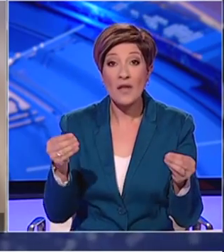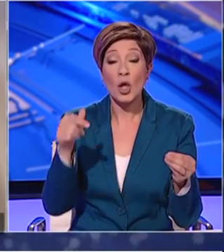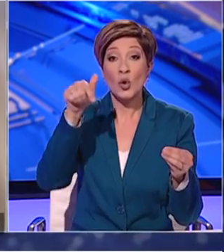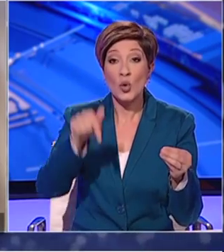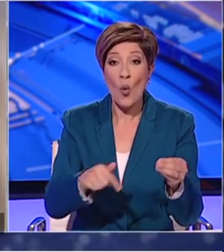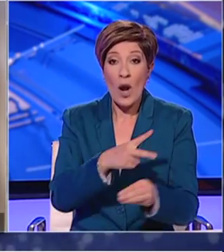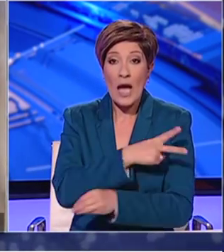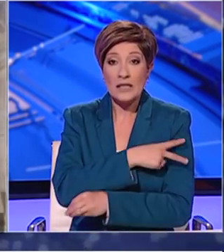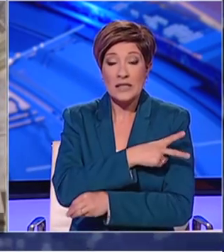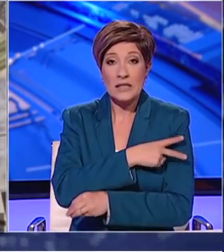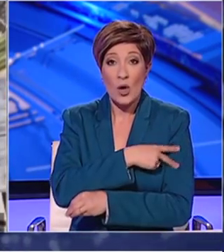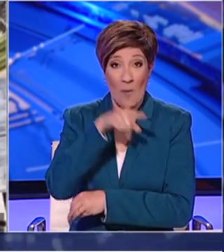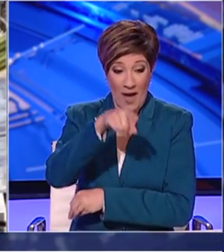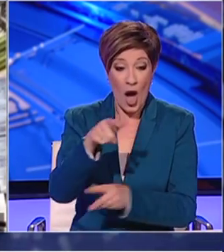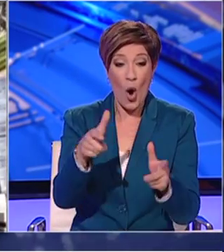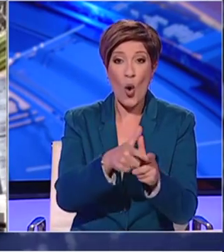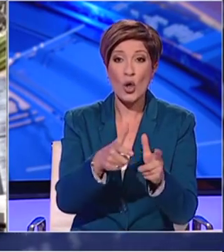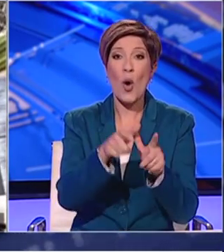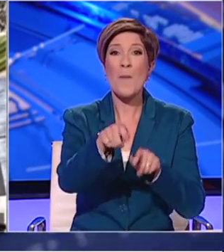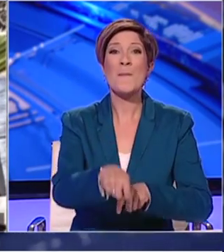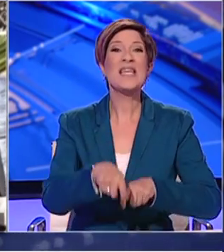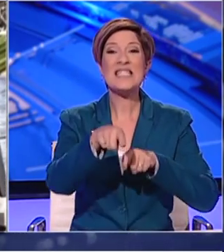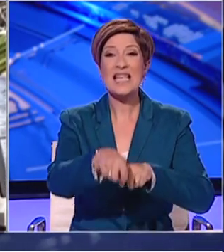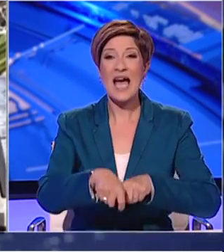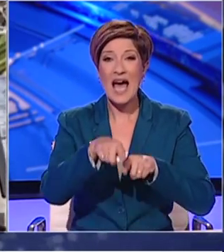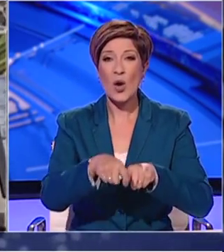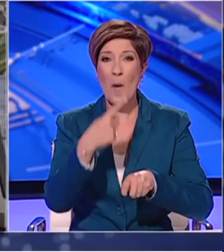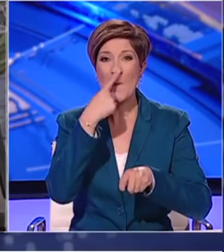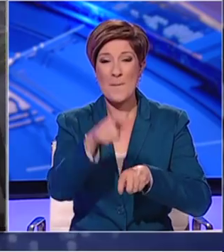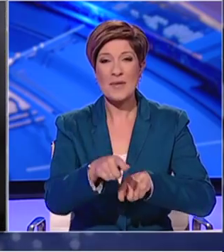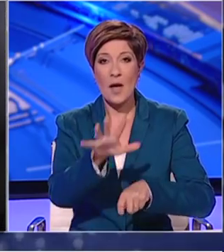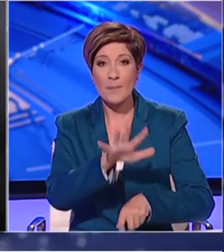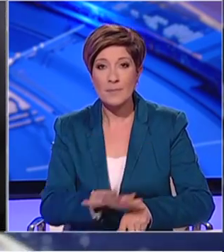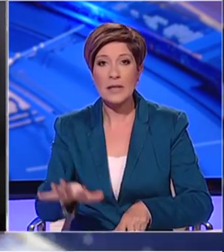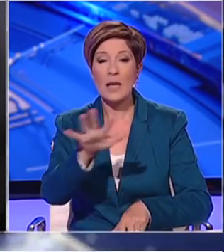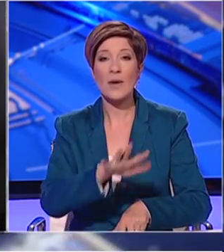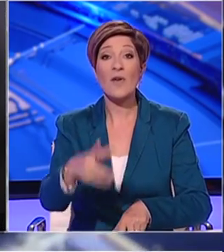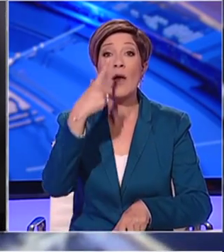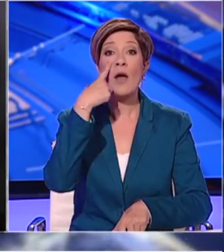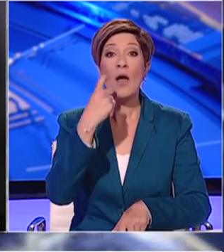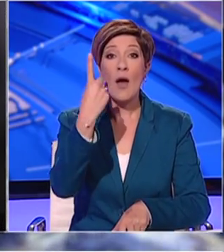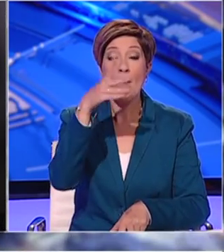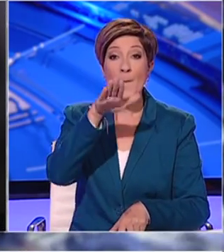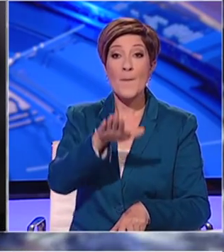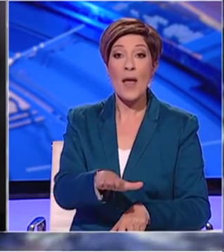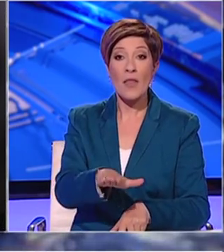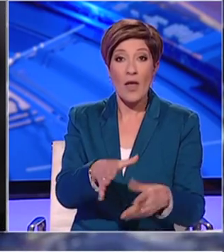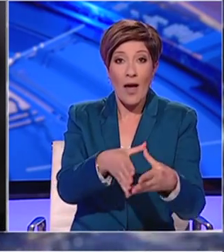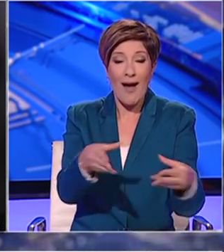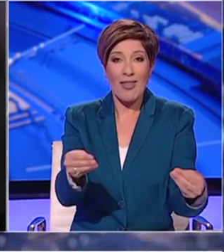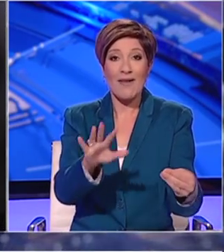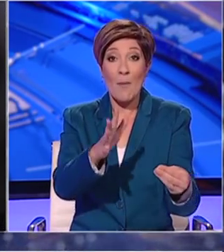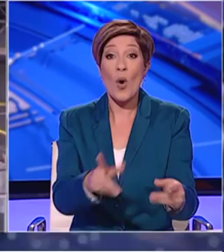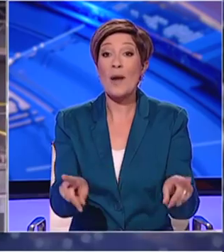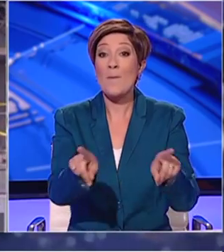ώρα επικεντρώνονται στον εντοπισμό του παιδιού, καθότι αγνοείται η τύχη του